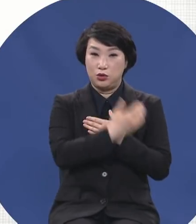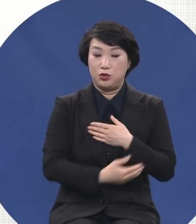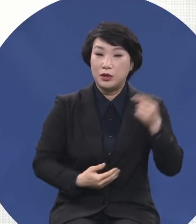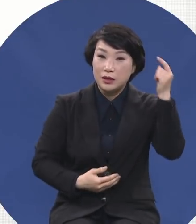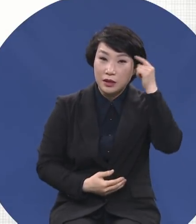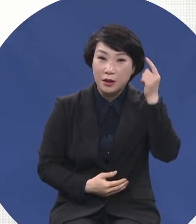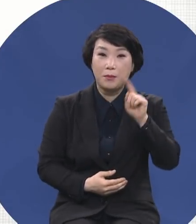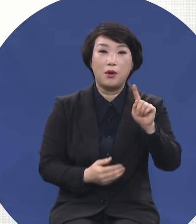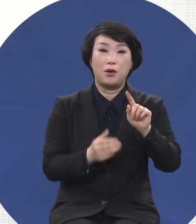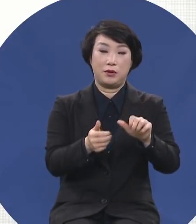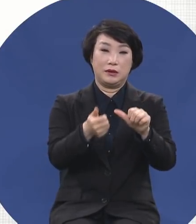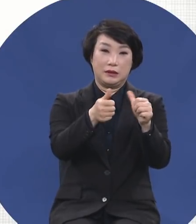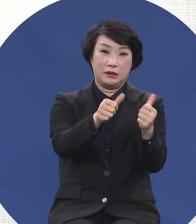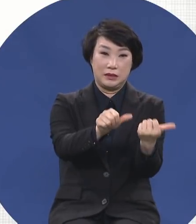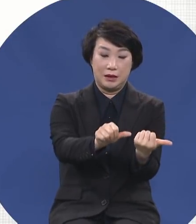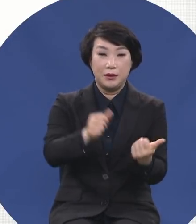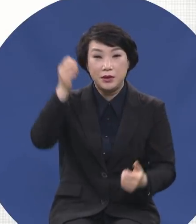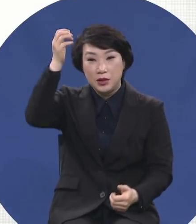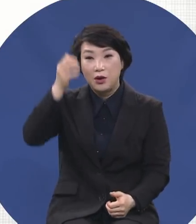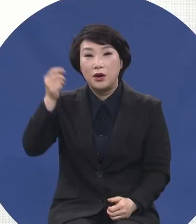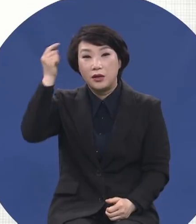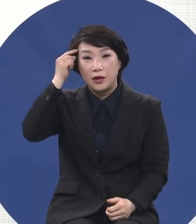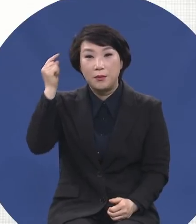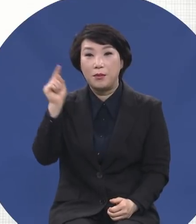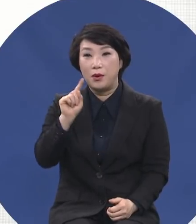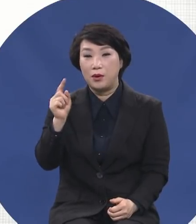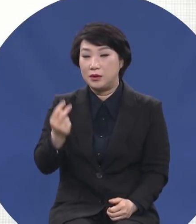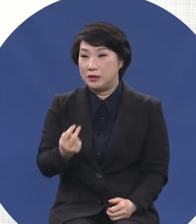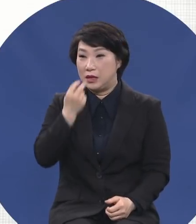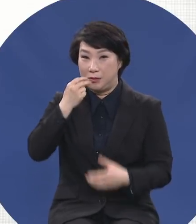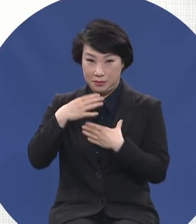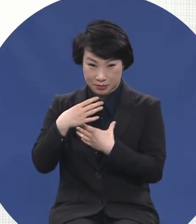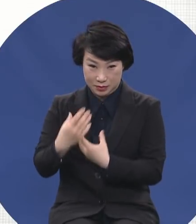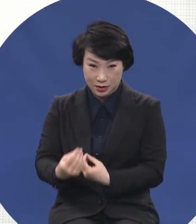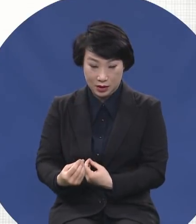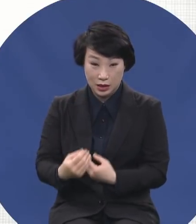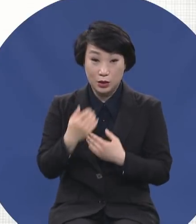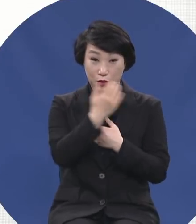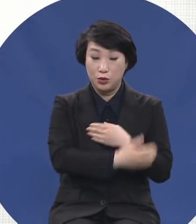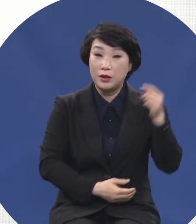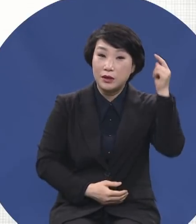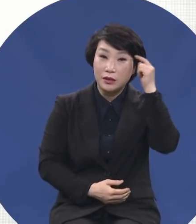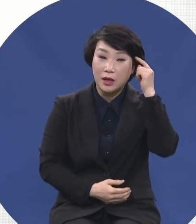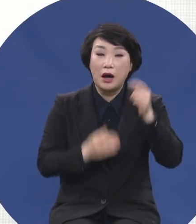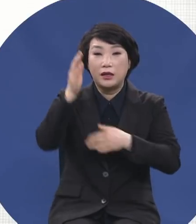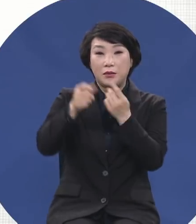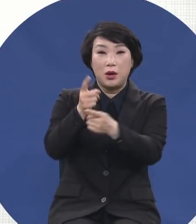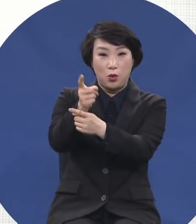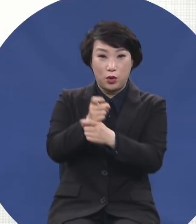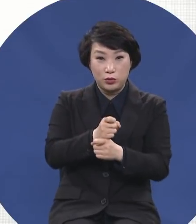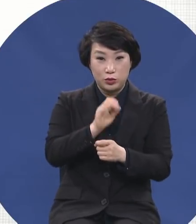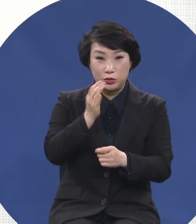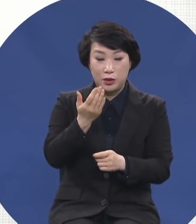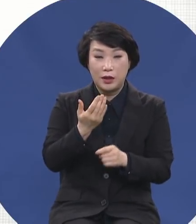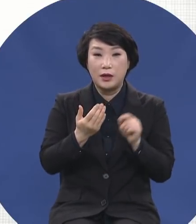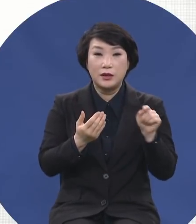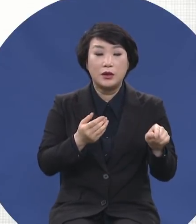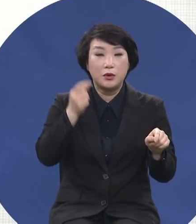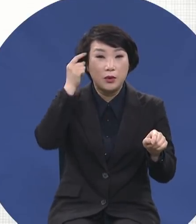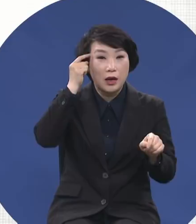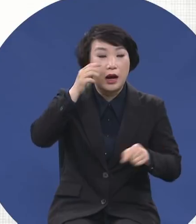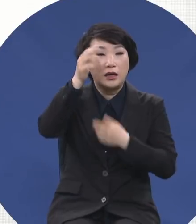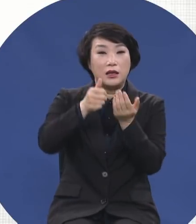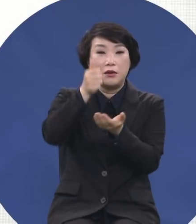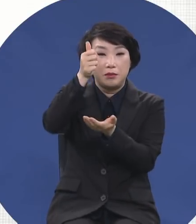육신의 생각은 사망이요 영의 생각은 생명과 평안이니라. 육신의 생각은 하나님과 원수가 되나니